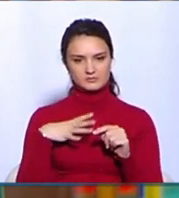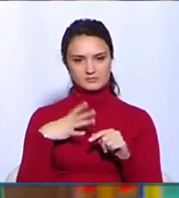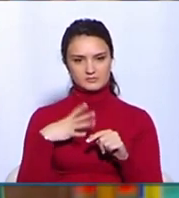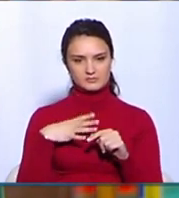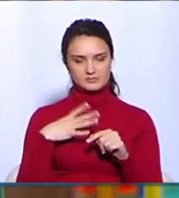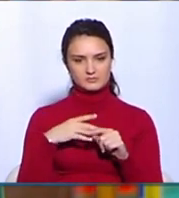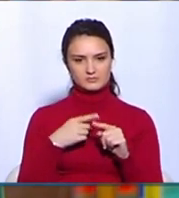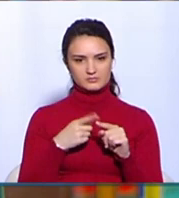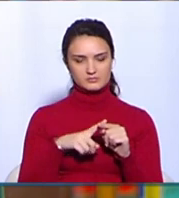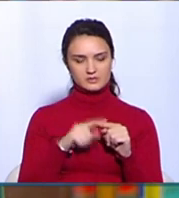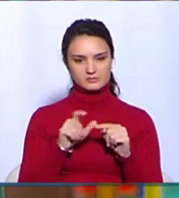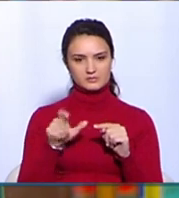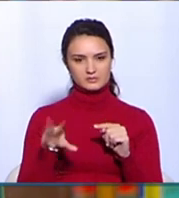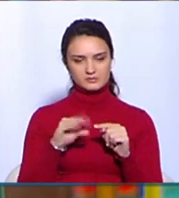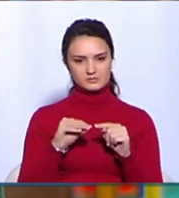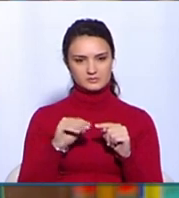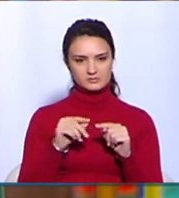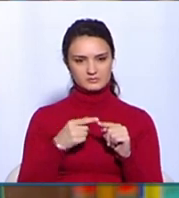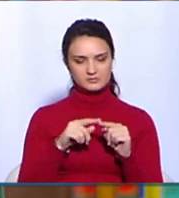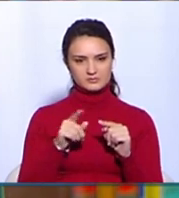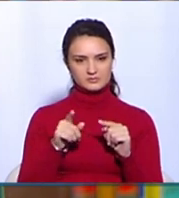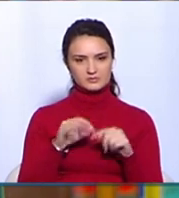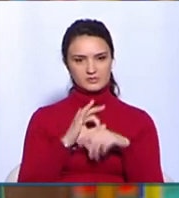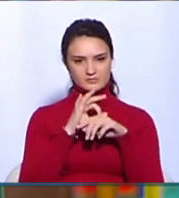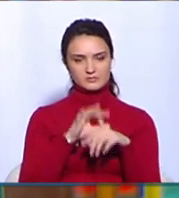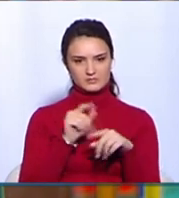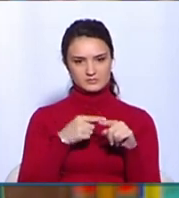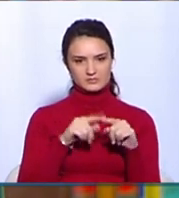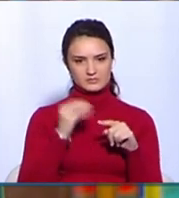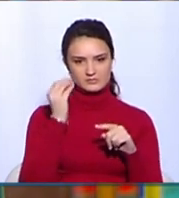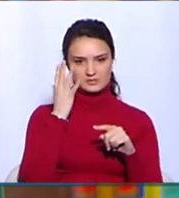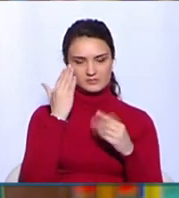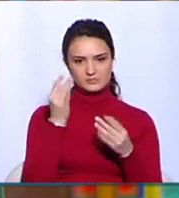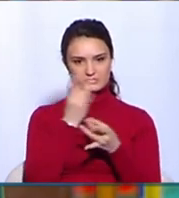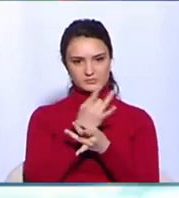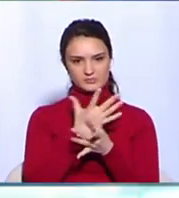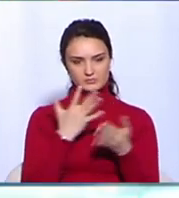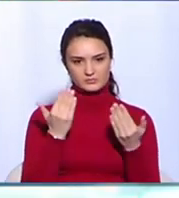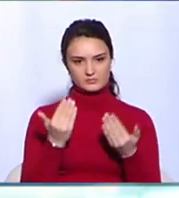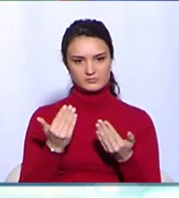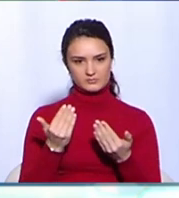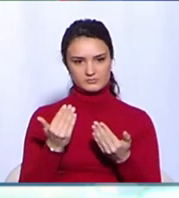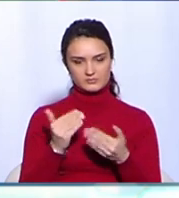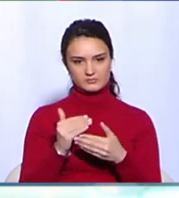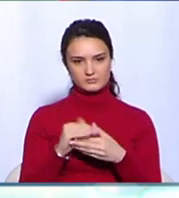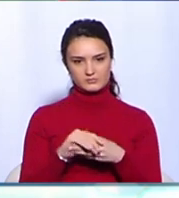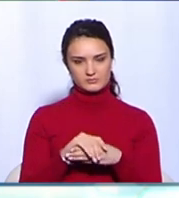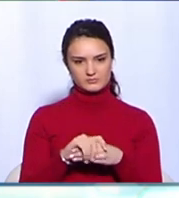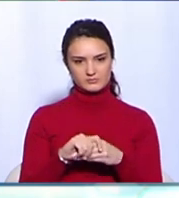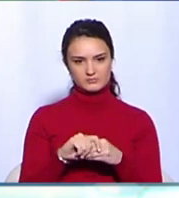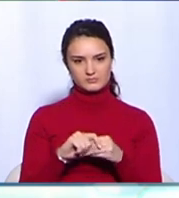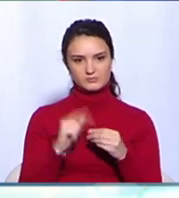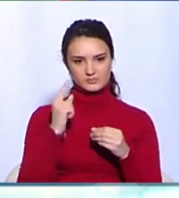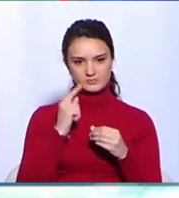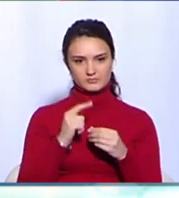ქართულ ერთგამიმართებაში, იმიტომ რომ გოდორი აყანა, ეს მაინც რაღაც იაპონური კულტურის ცოტა ზეგავლენა მგონია და